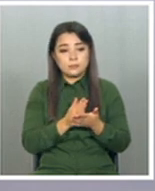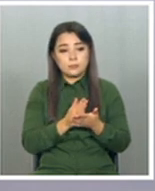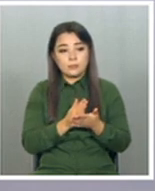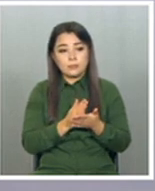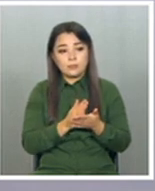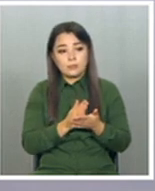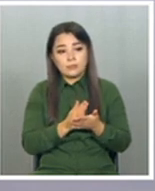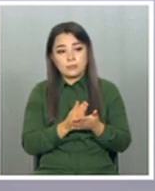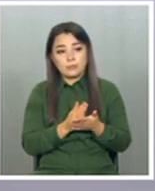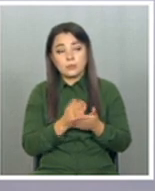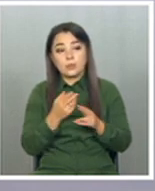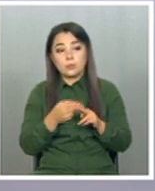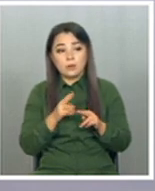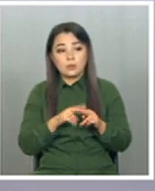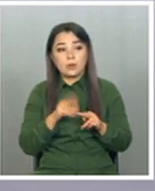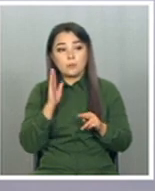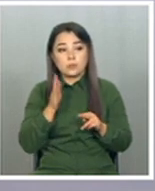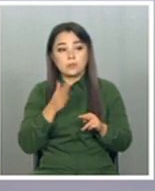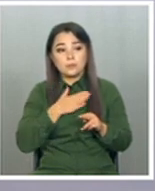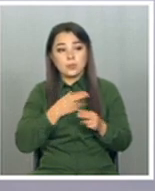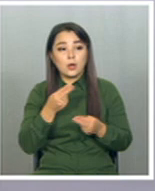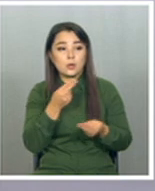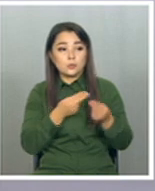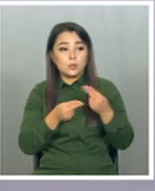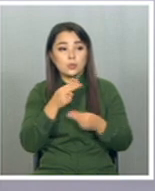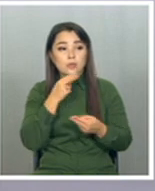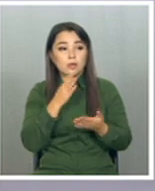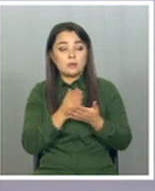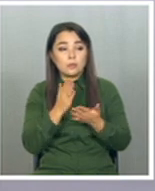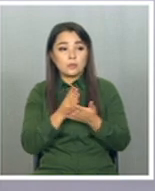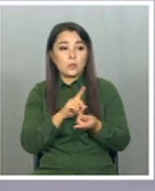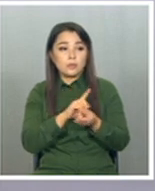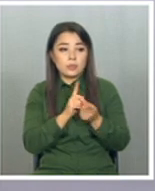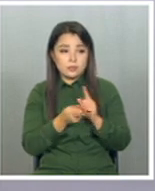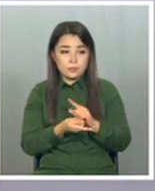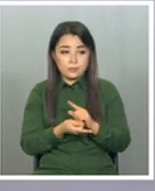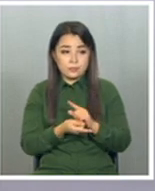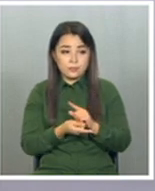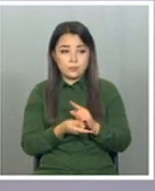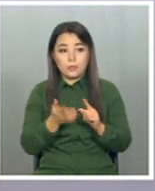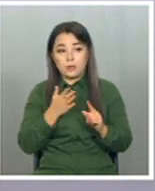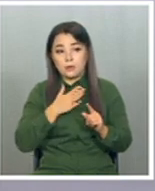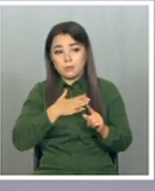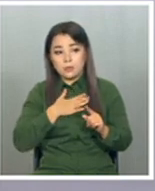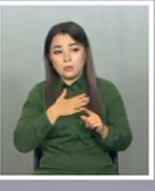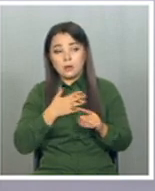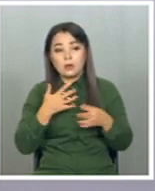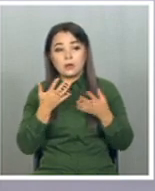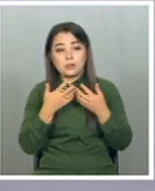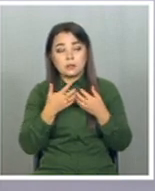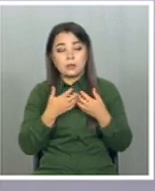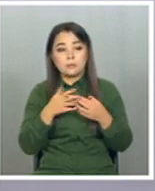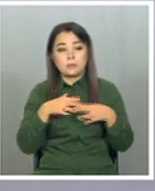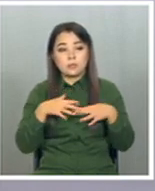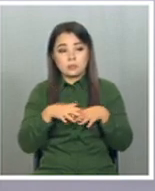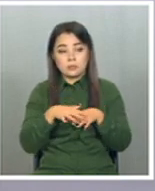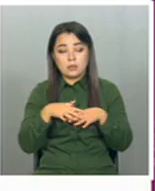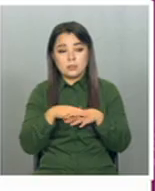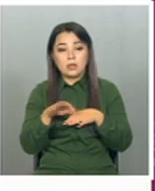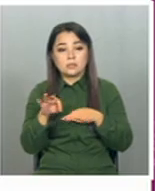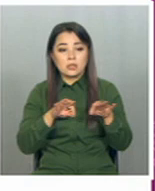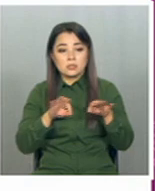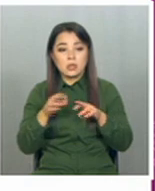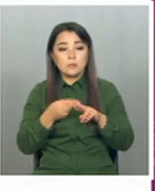Олай болса, біздің мінекей суретімізді өзгерді, е? Демек, біздің осы есептің сызбасы мынадай болу